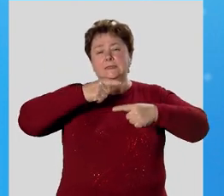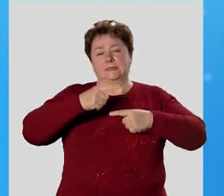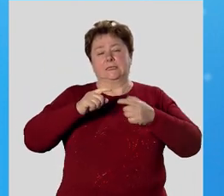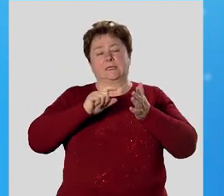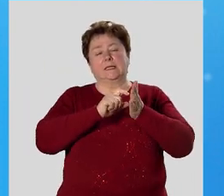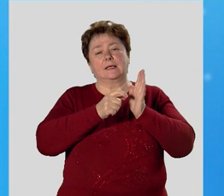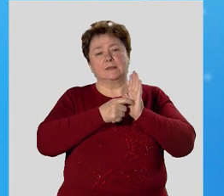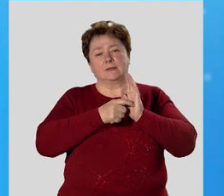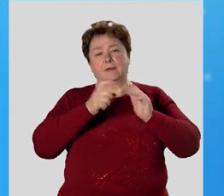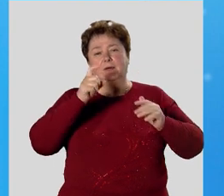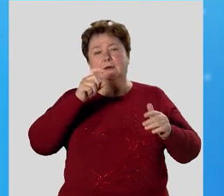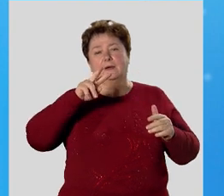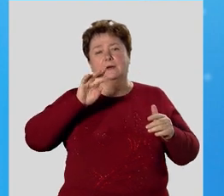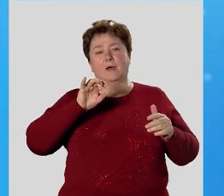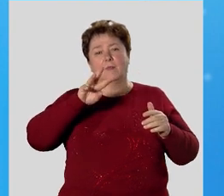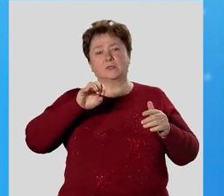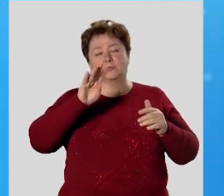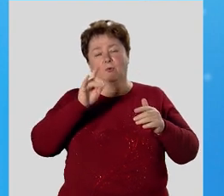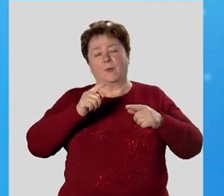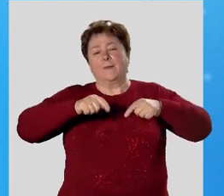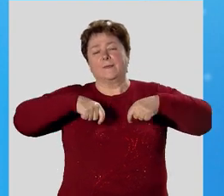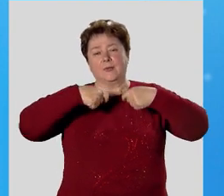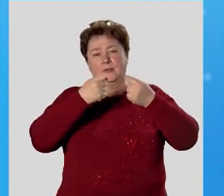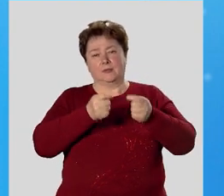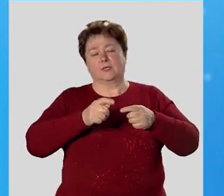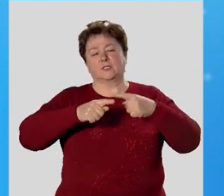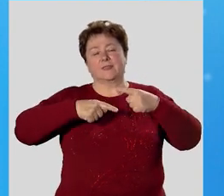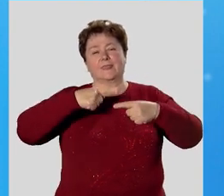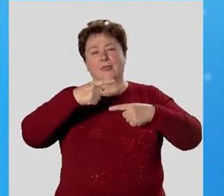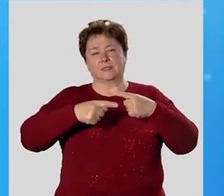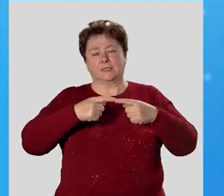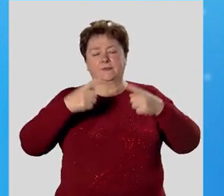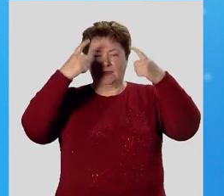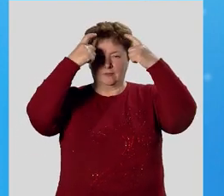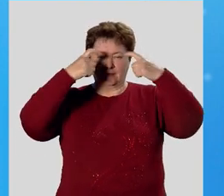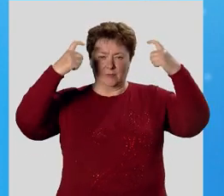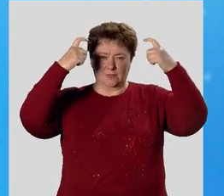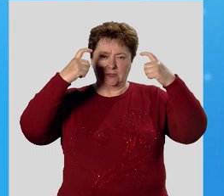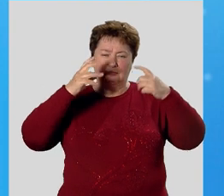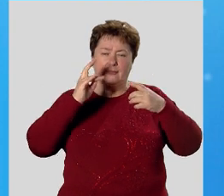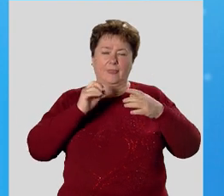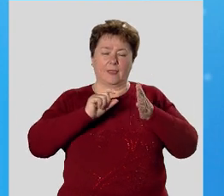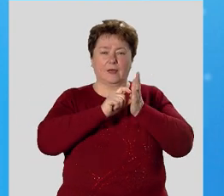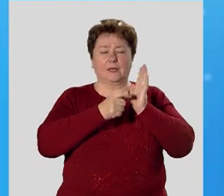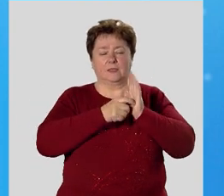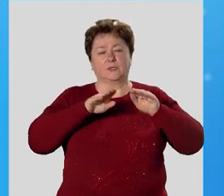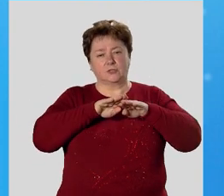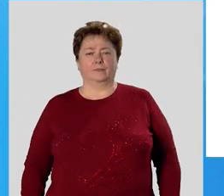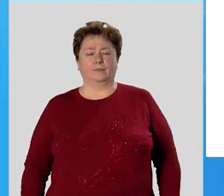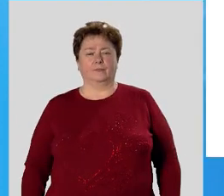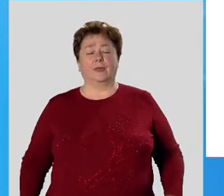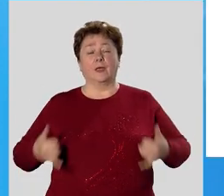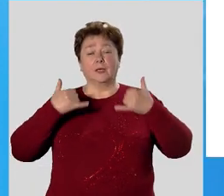клетки, хромосомы, передача наследственной информации на клеточном